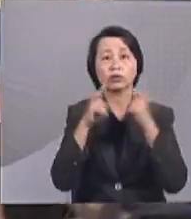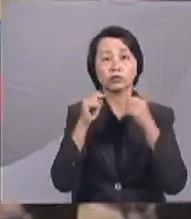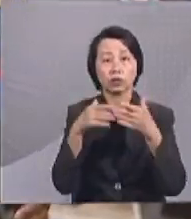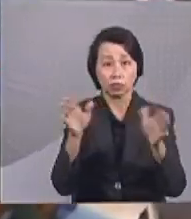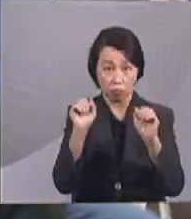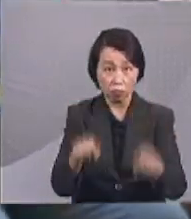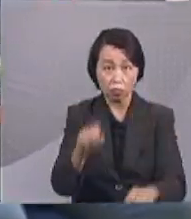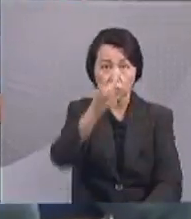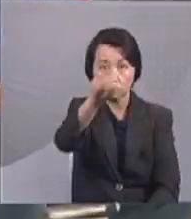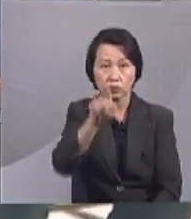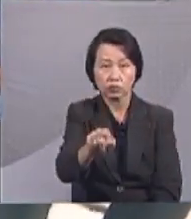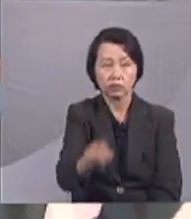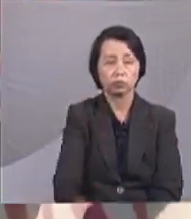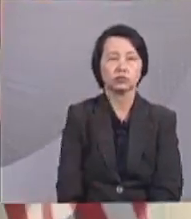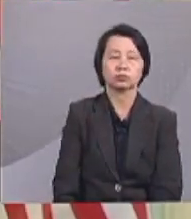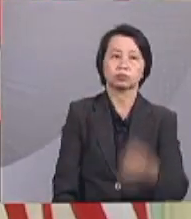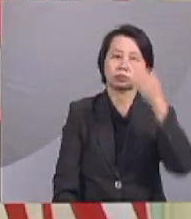Okey.